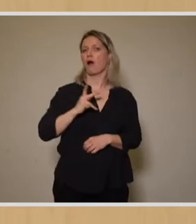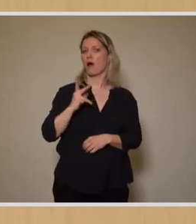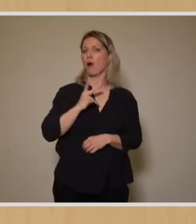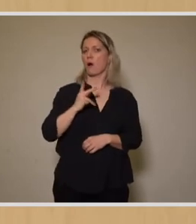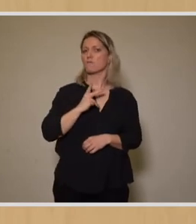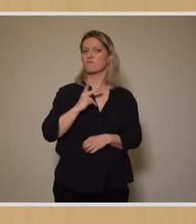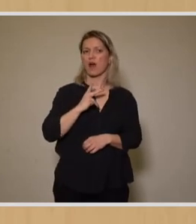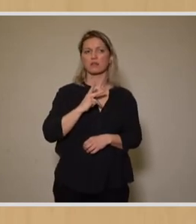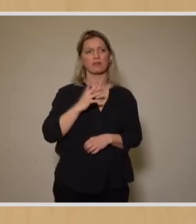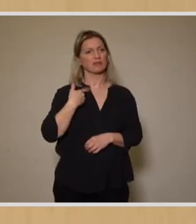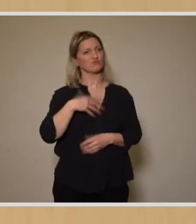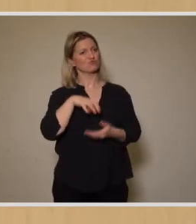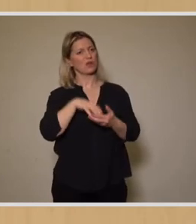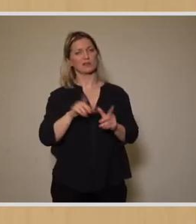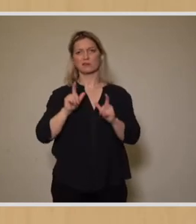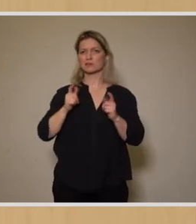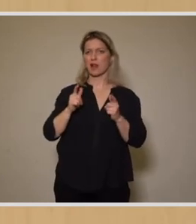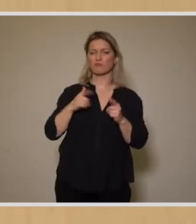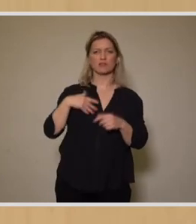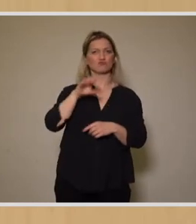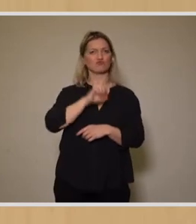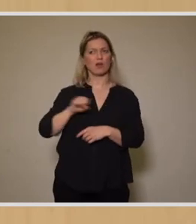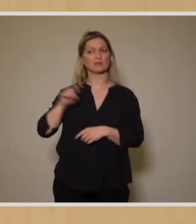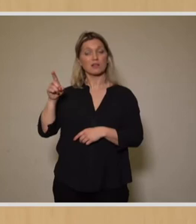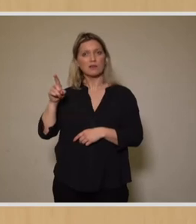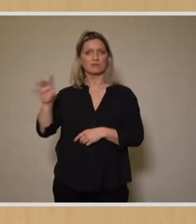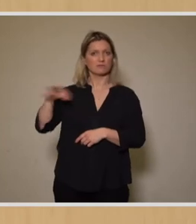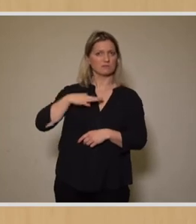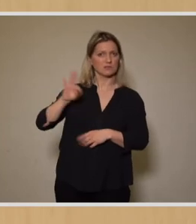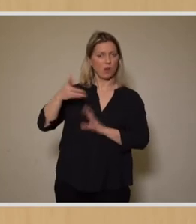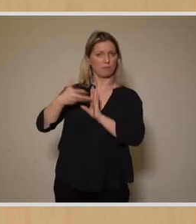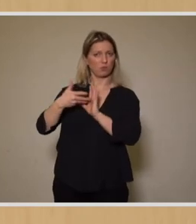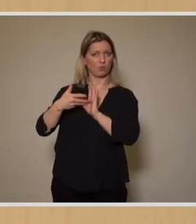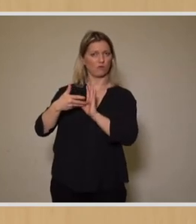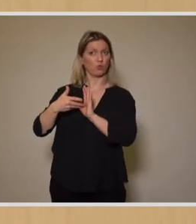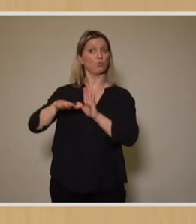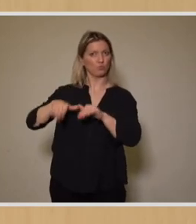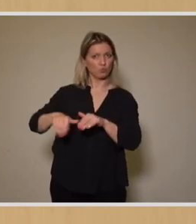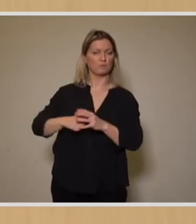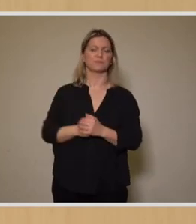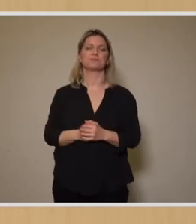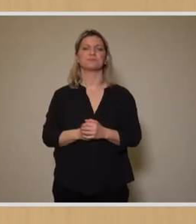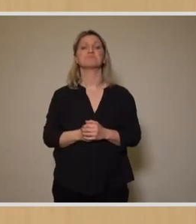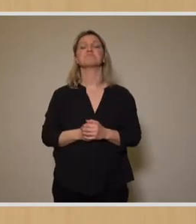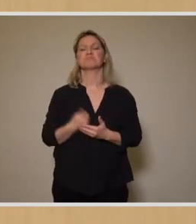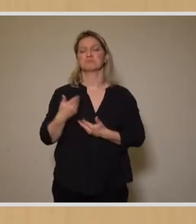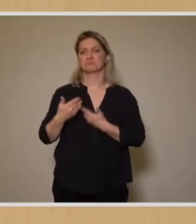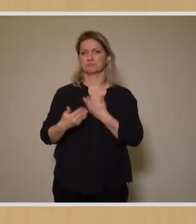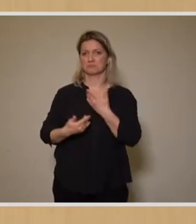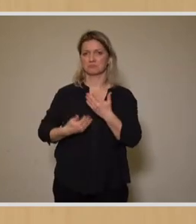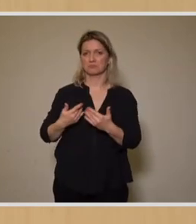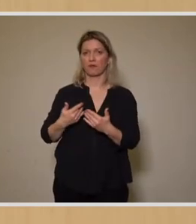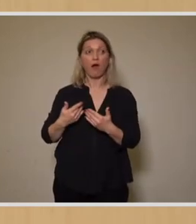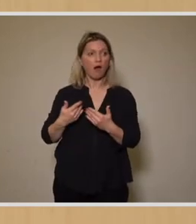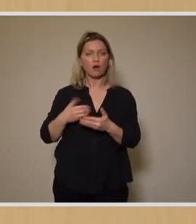für unsere städtische Gesellschaft, die Stesat, nochmal Prüfungen vorzunehmen. Dann haben wir gesehen, es ist